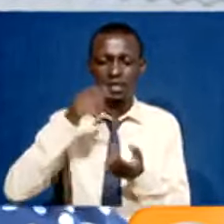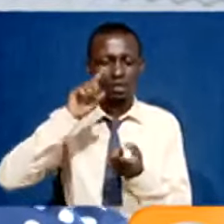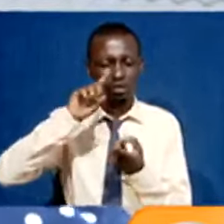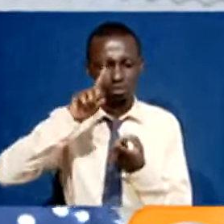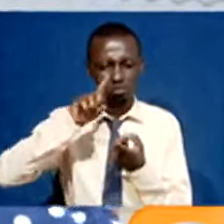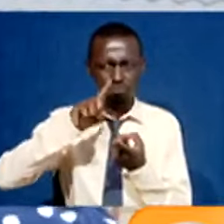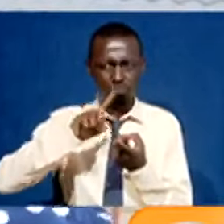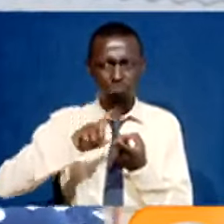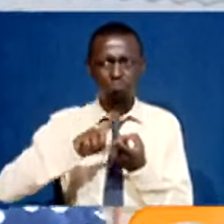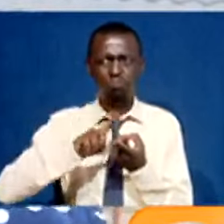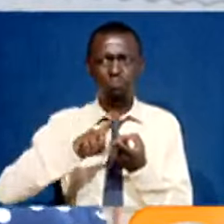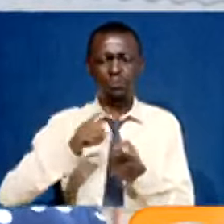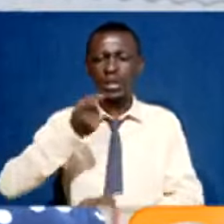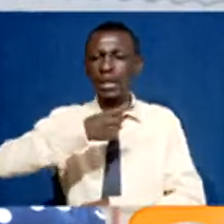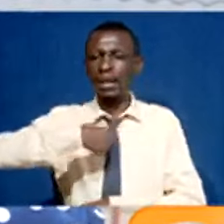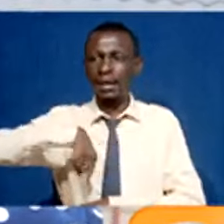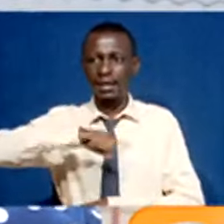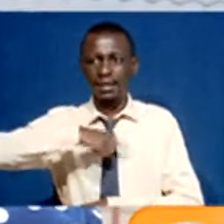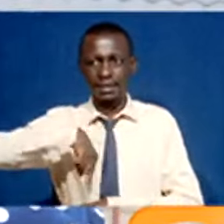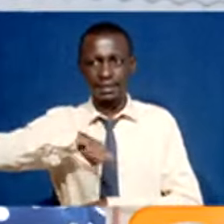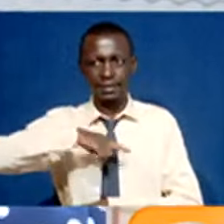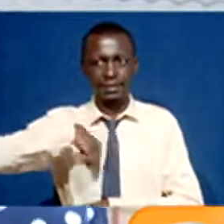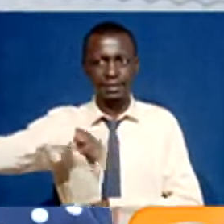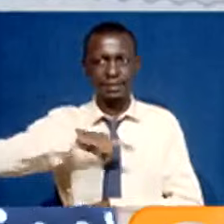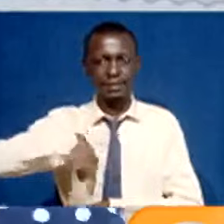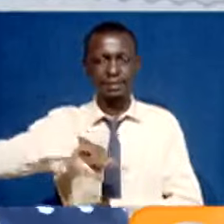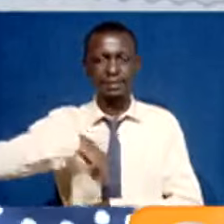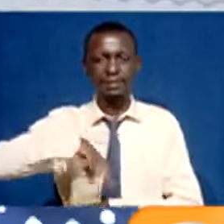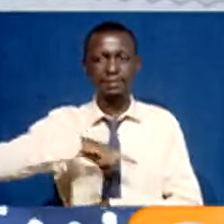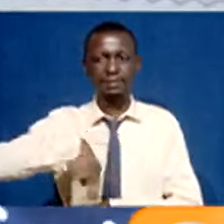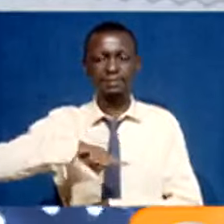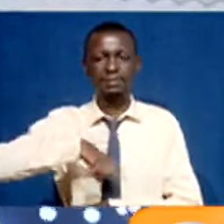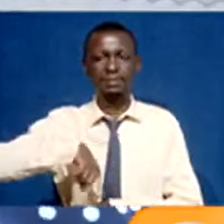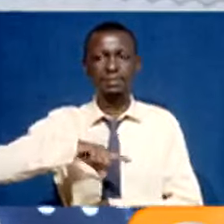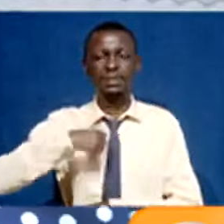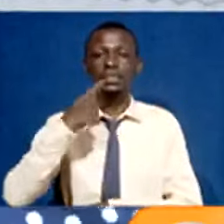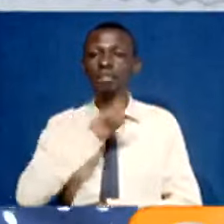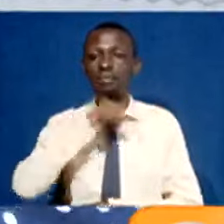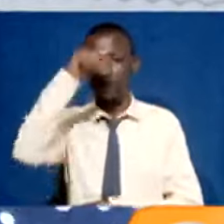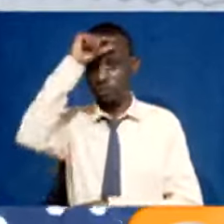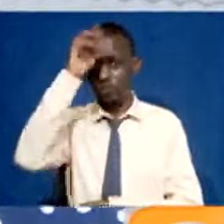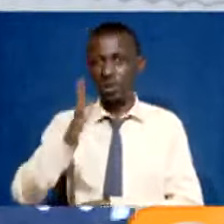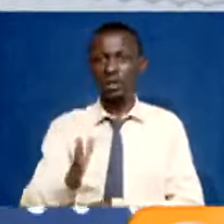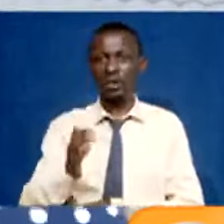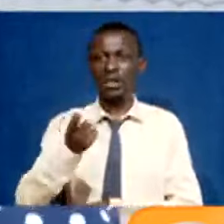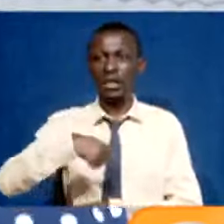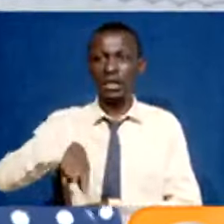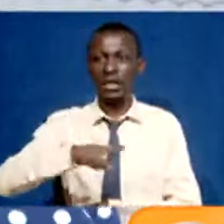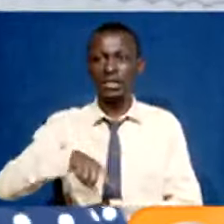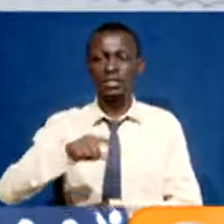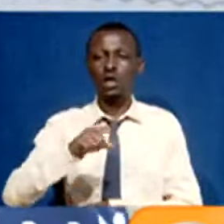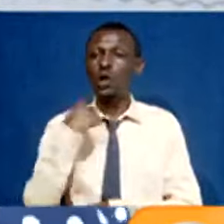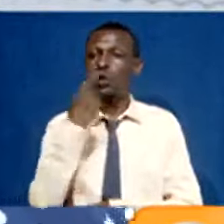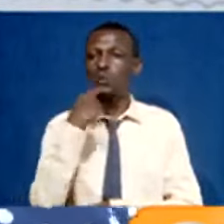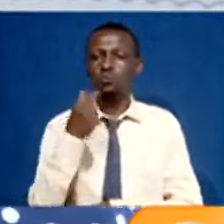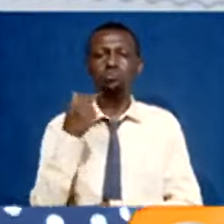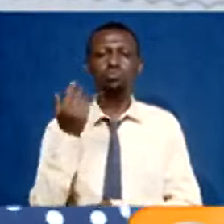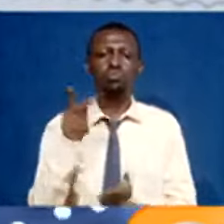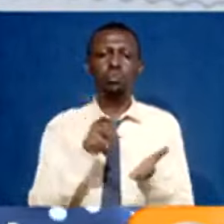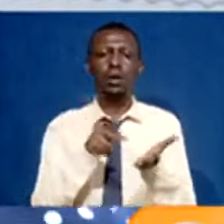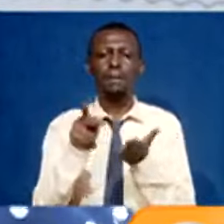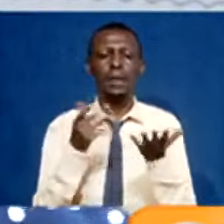iwekwe chini kwa sababu si ni watu, ni kama gavana wetu aliposema si ni second and third buyers. Tulikuja